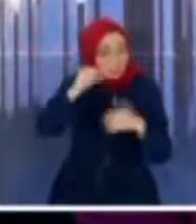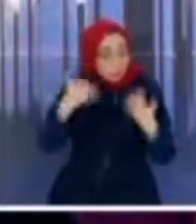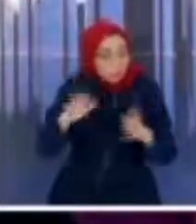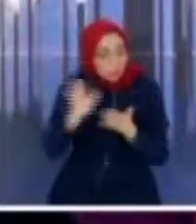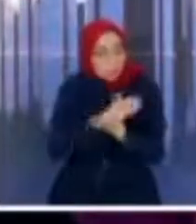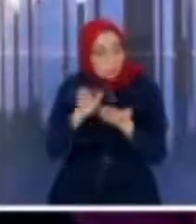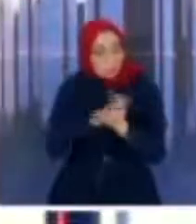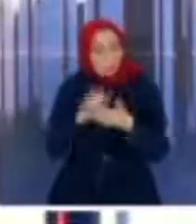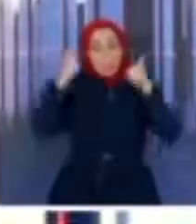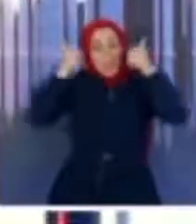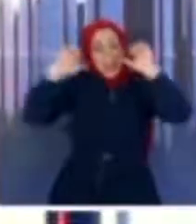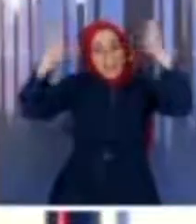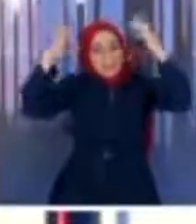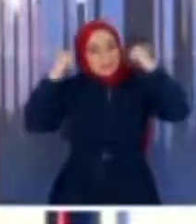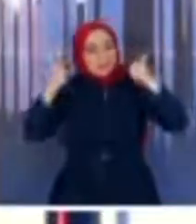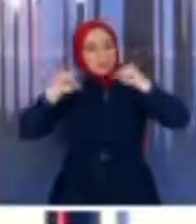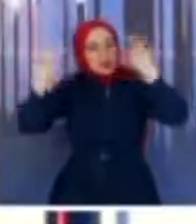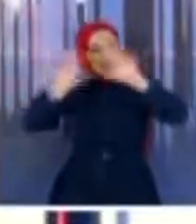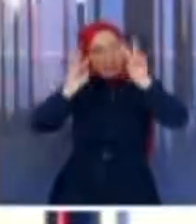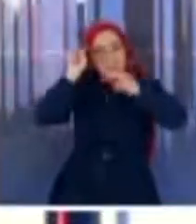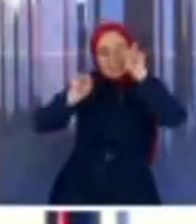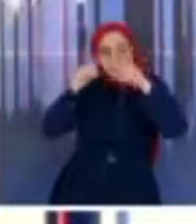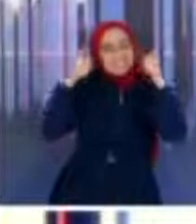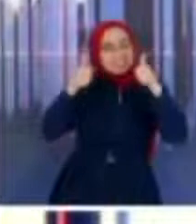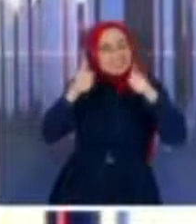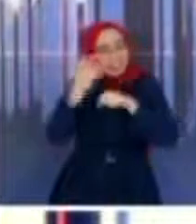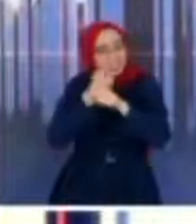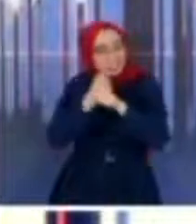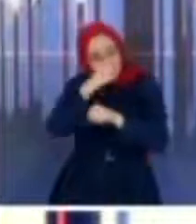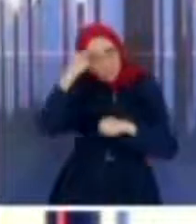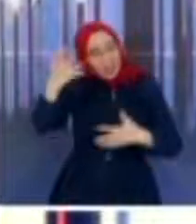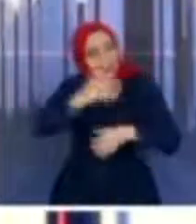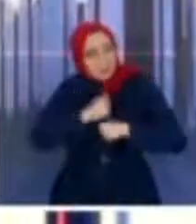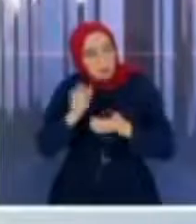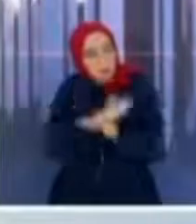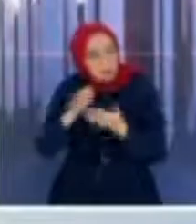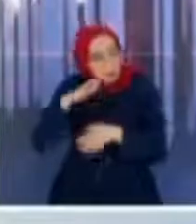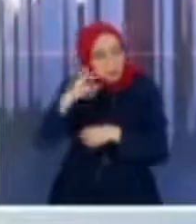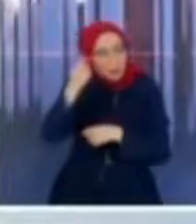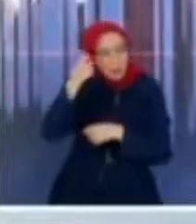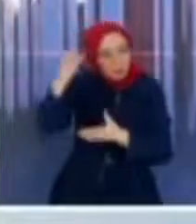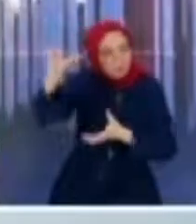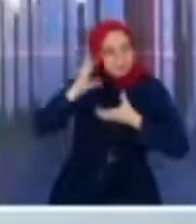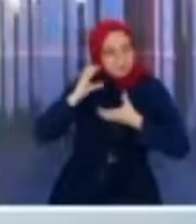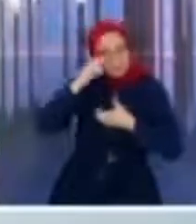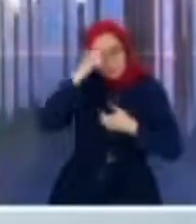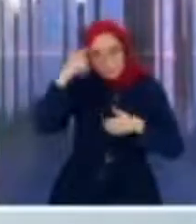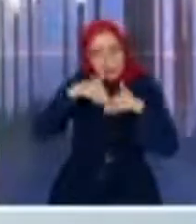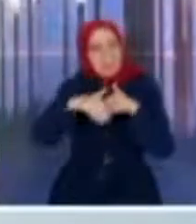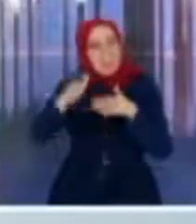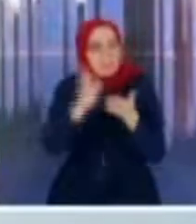نتاع باجا. ان شاء الله ان شاء الله يحظى بالقبول وكل شيء. دونك فما بروجي باش نكملوا نخدموا يعني مواصله للبروجي